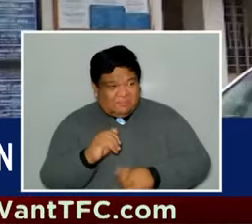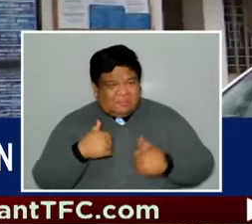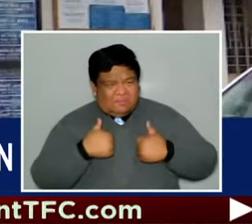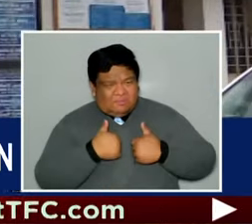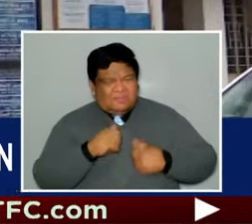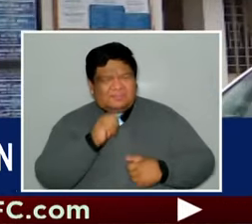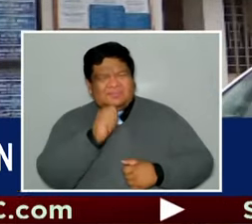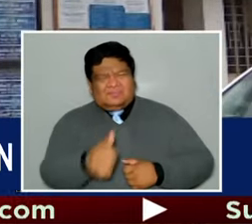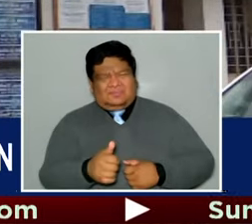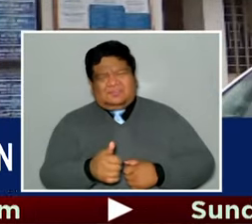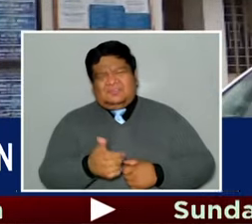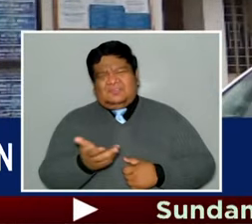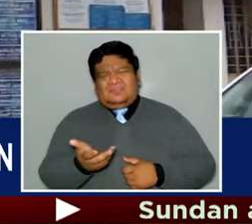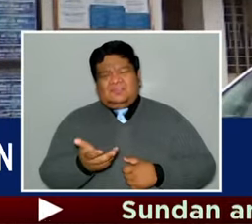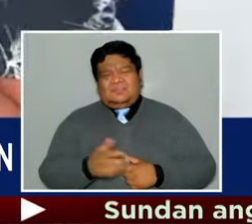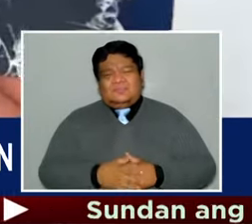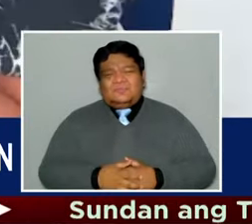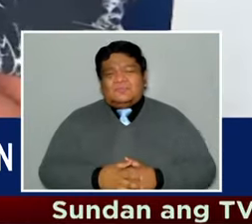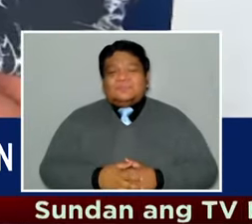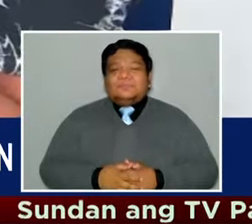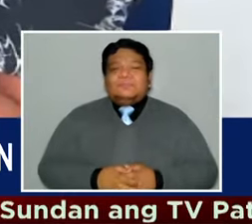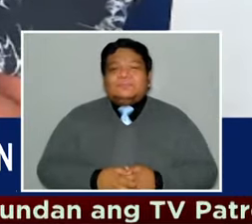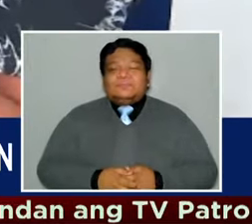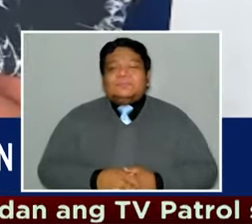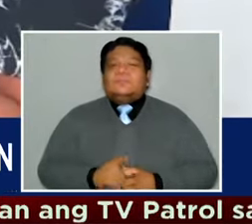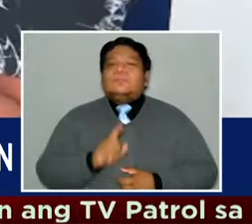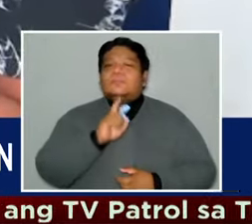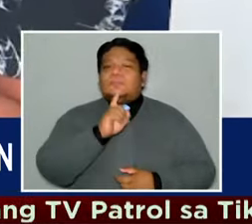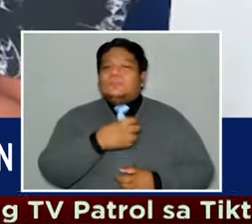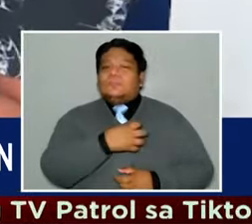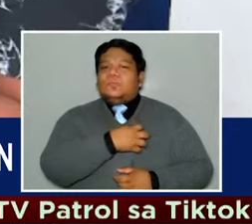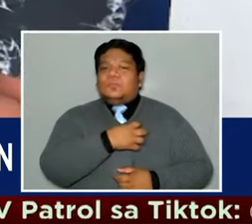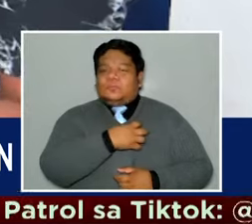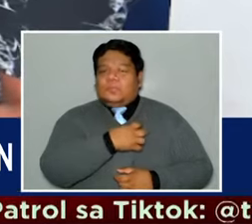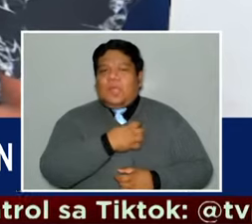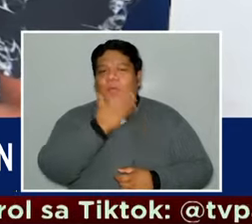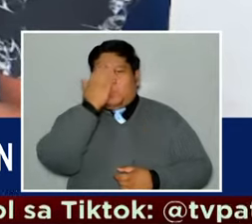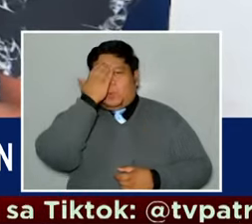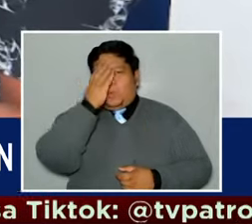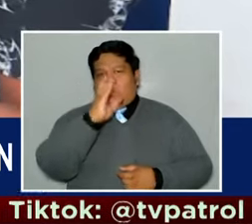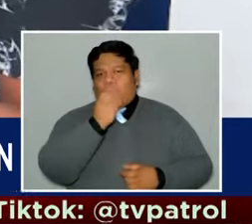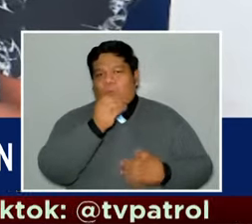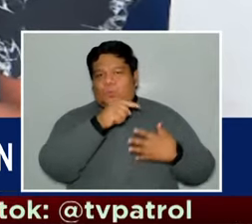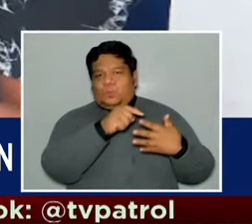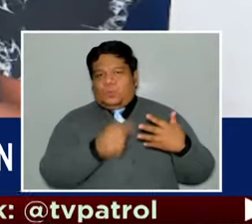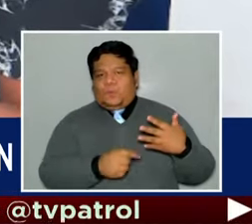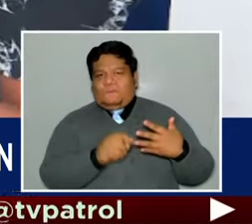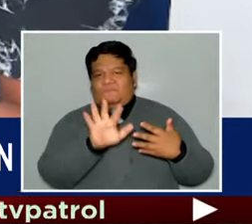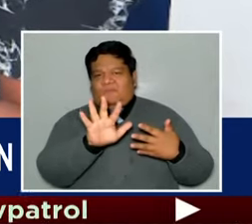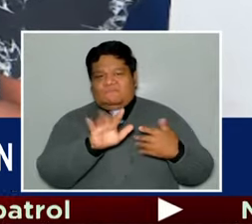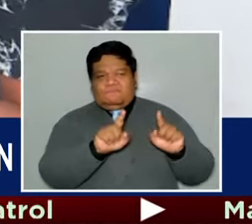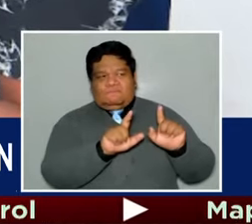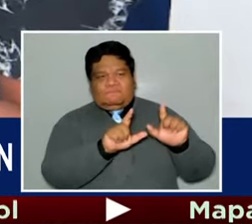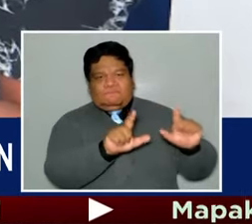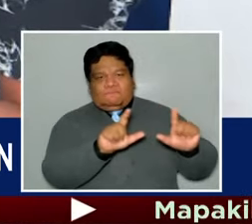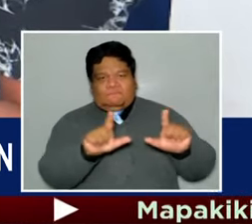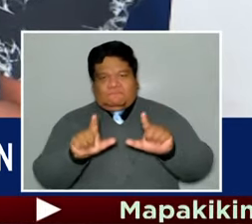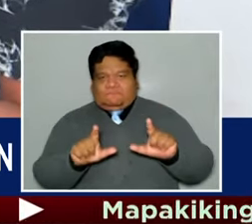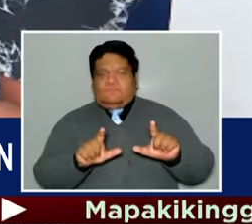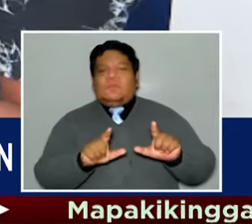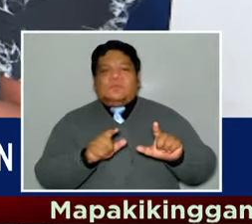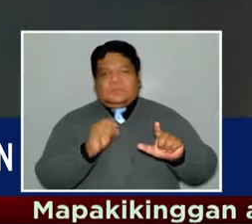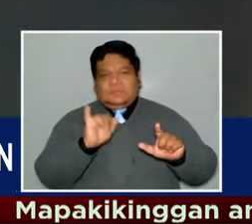masakit. Ayon sa Mauban Pulis, tukoy na nila ang 5 suspect sa krimen base sa ibinigay na salaysay ng hawak